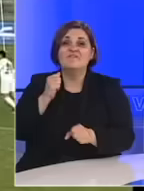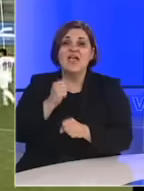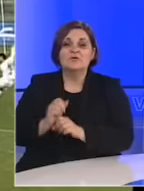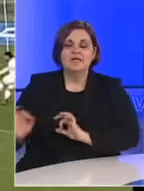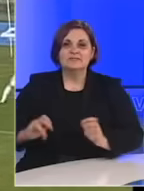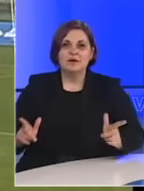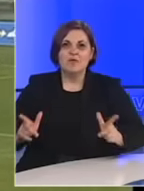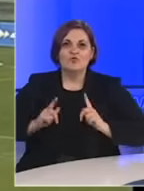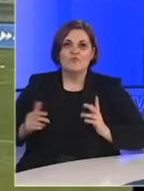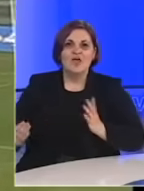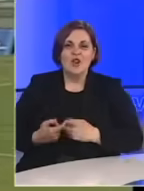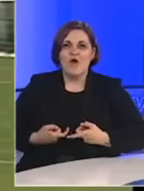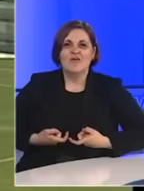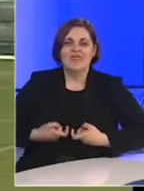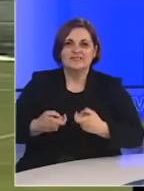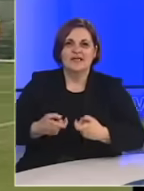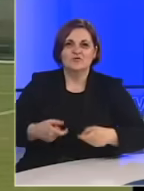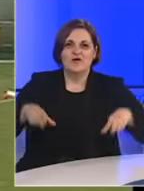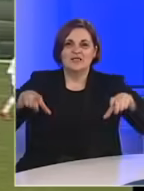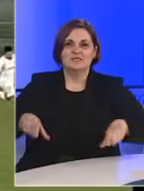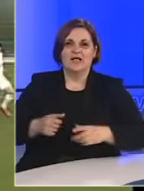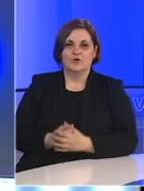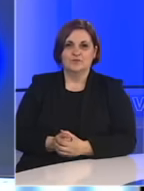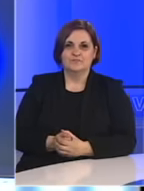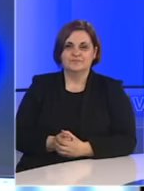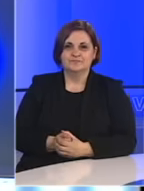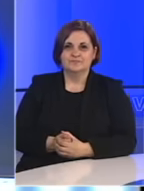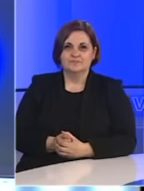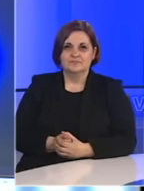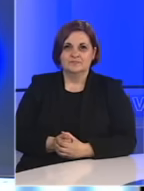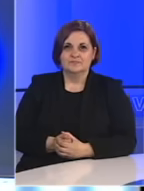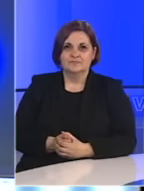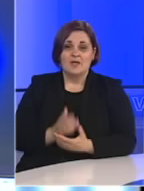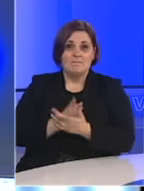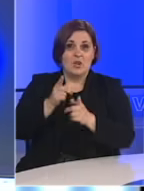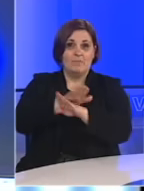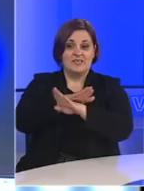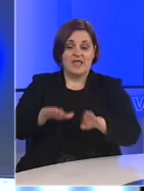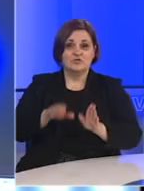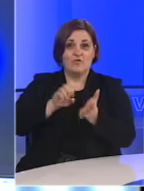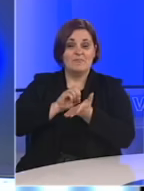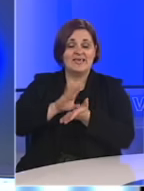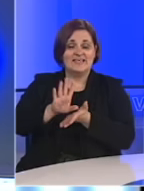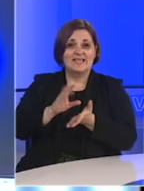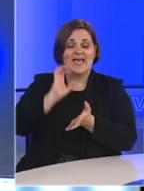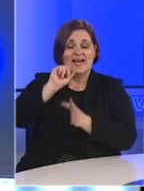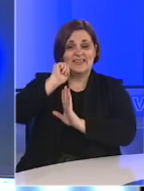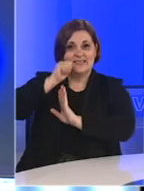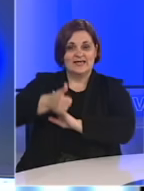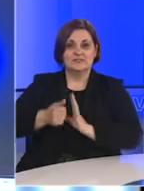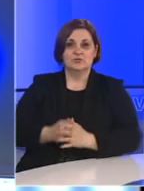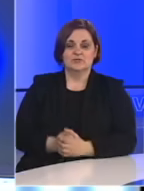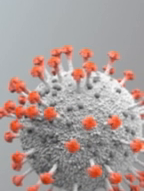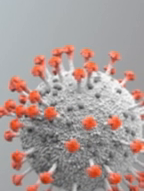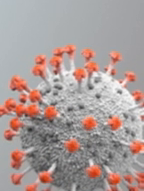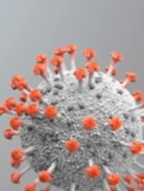spremni dočekaju nove izazove na terenu. Bilo bi to sve u ovom izdanju, gledajte nas i sutra.